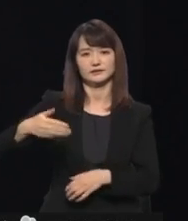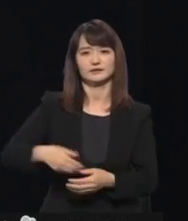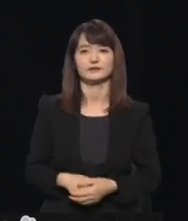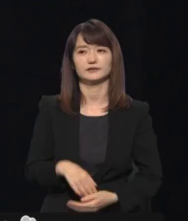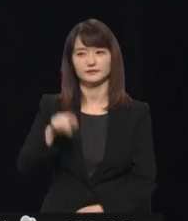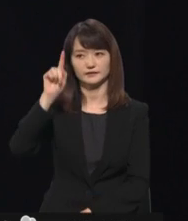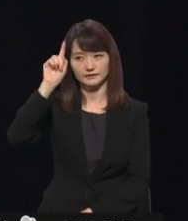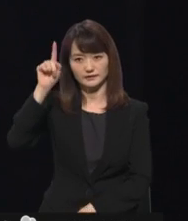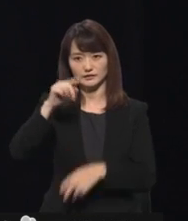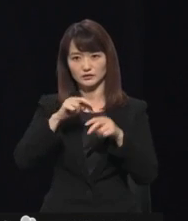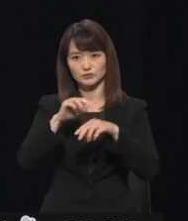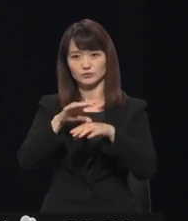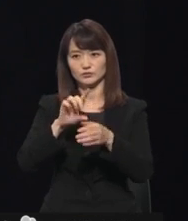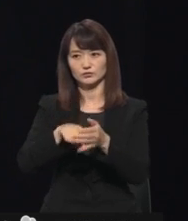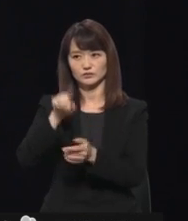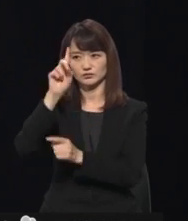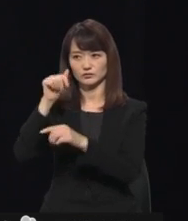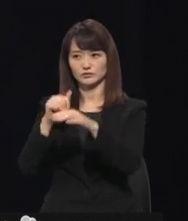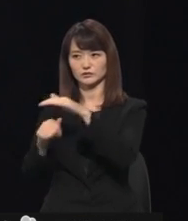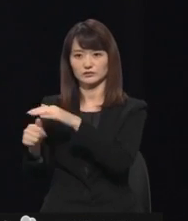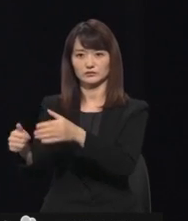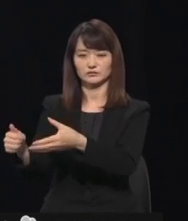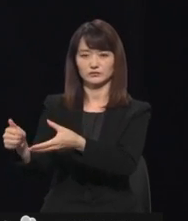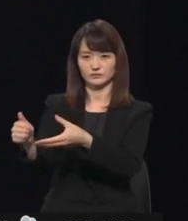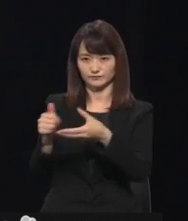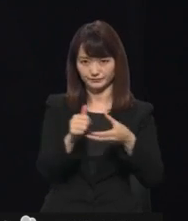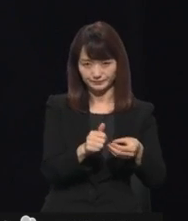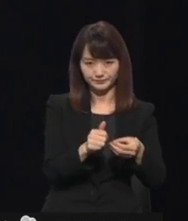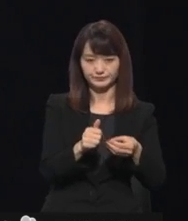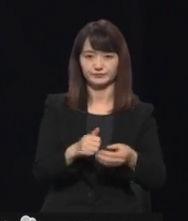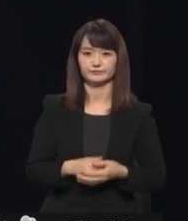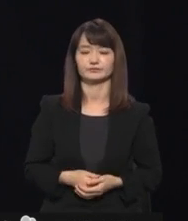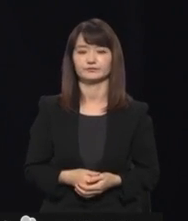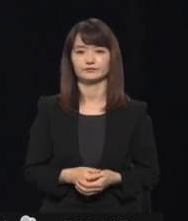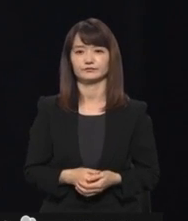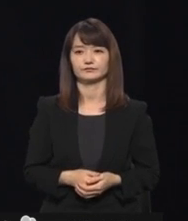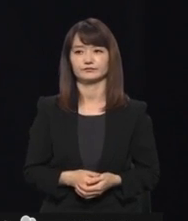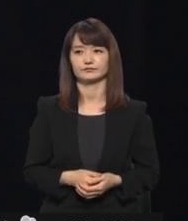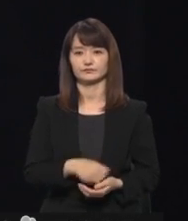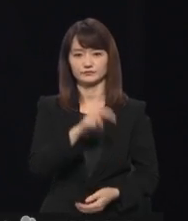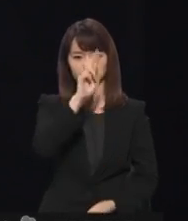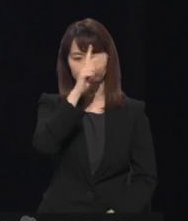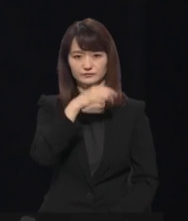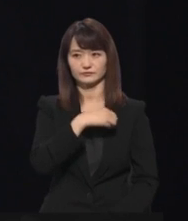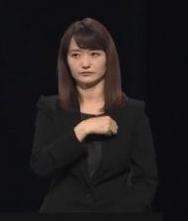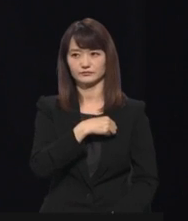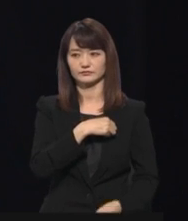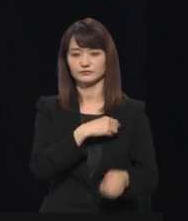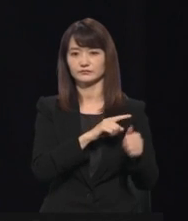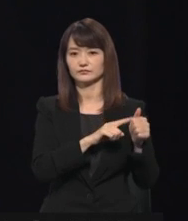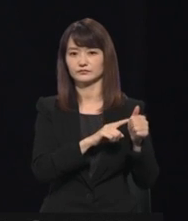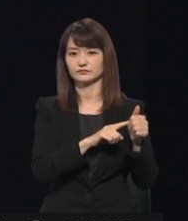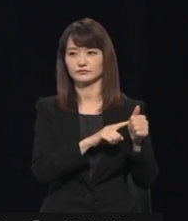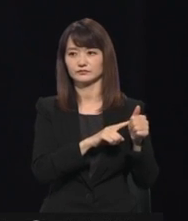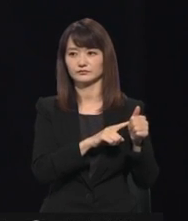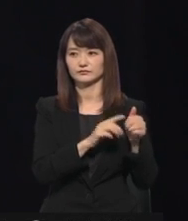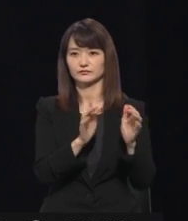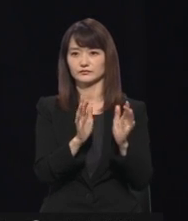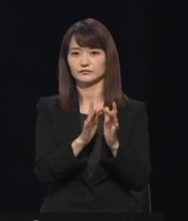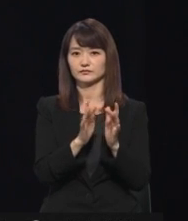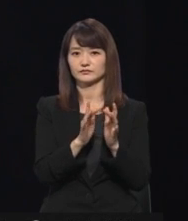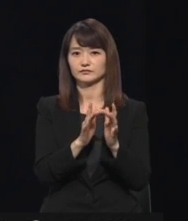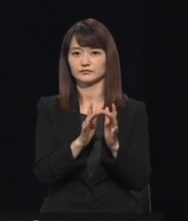시간이 수석 전 대표가 출연하기로 되어 있거든요 그 때 이제 박우섭 원님 같이 계셨지만 제가 이제 유튜브